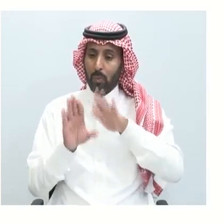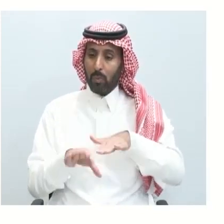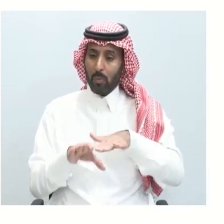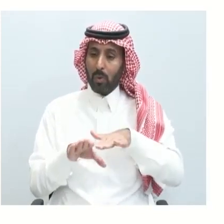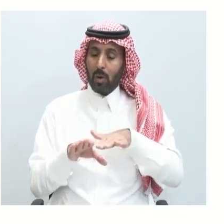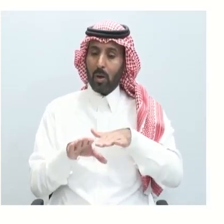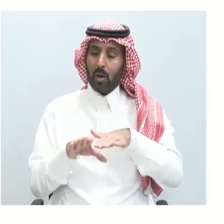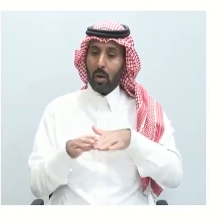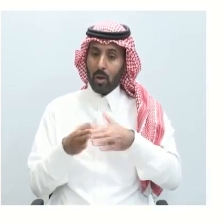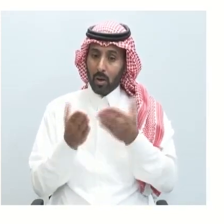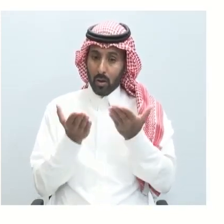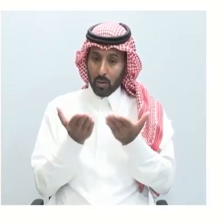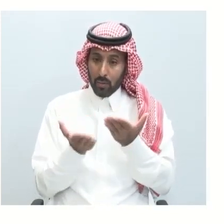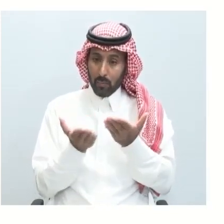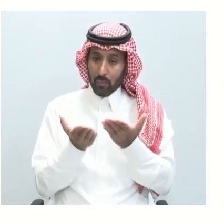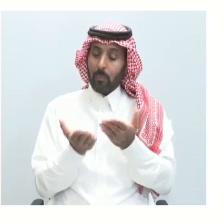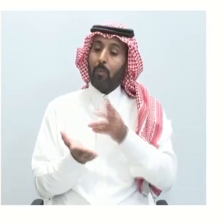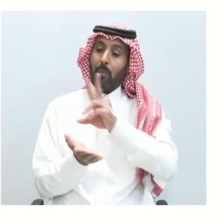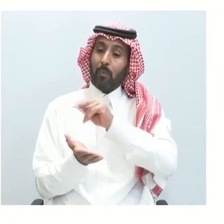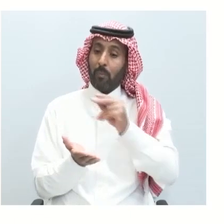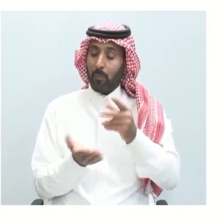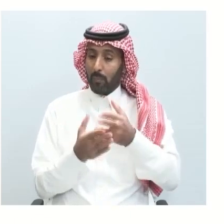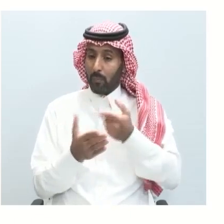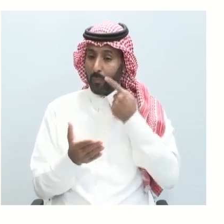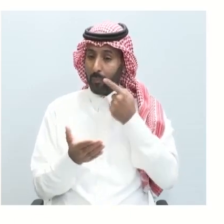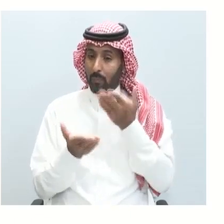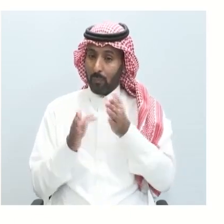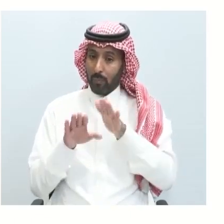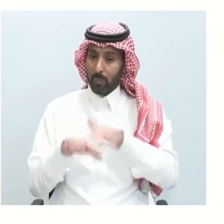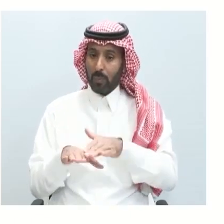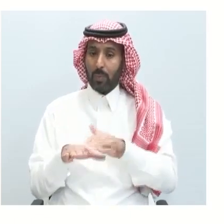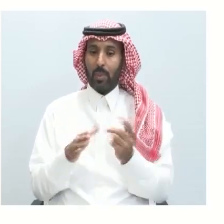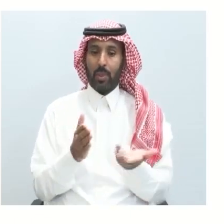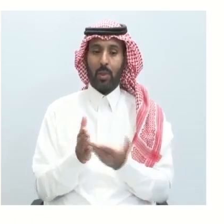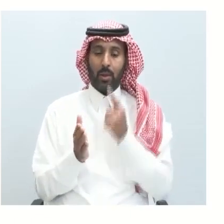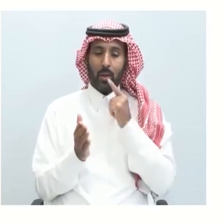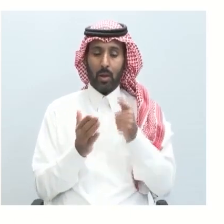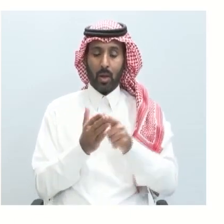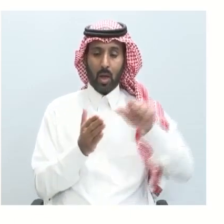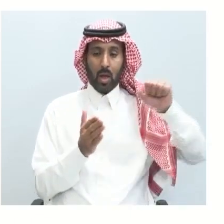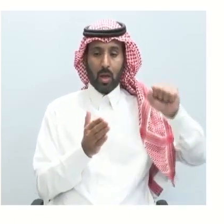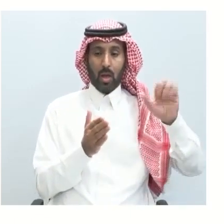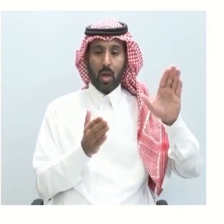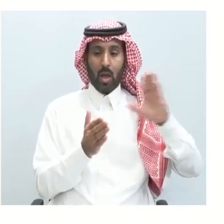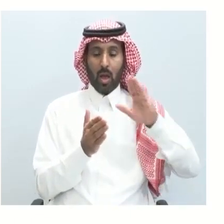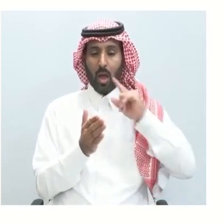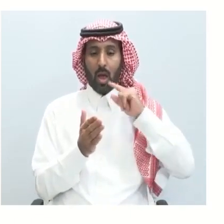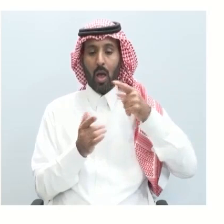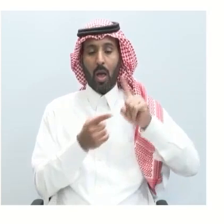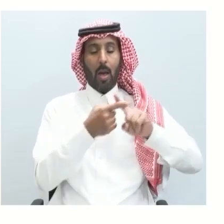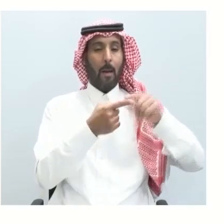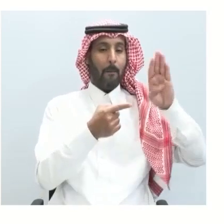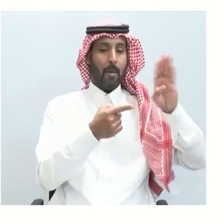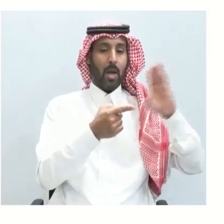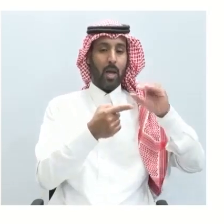تراكيز المواد المتفاعله والمواد الناتجه وصلت الى الثبوت كانت لدينا هذه المعادله طبقنا عليها ووضعنا